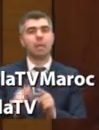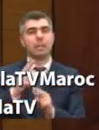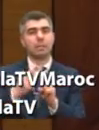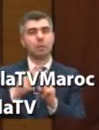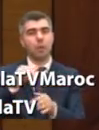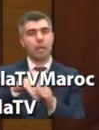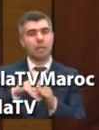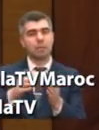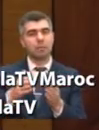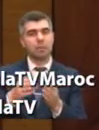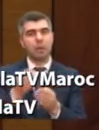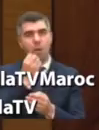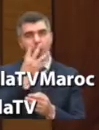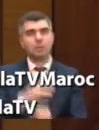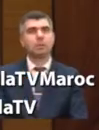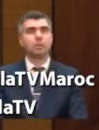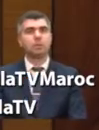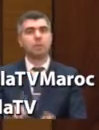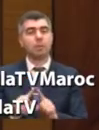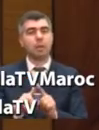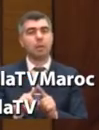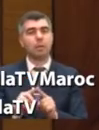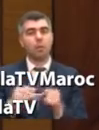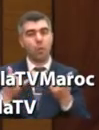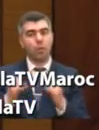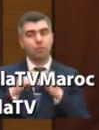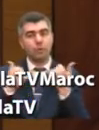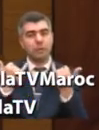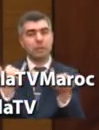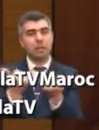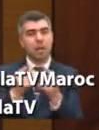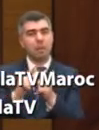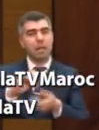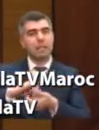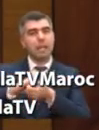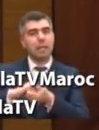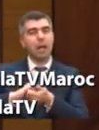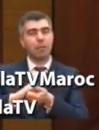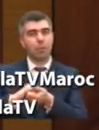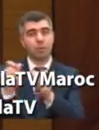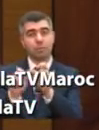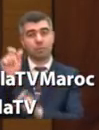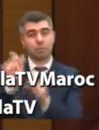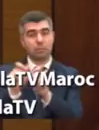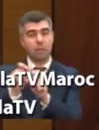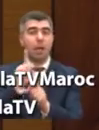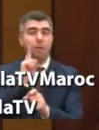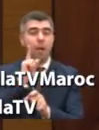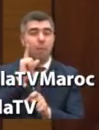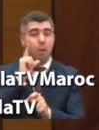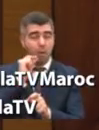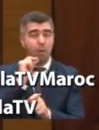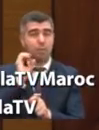الاشتراكي في هذه الجلسة المخصصة للتضامن مع الشعب الفلسطيني وبالأخص أبنائه وبناته الأسرى في